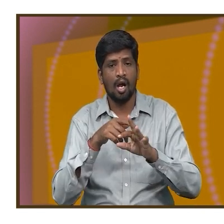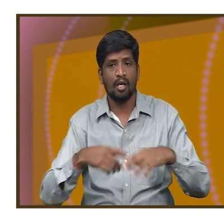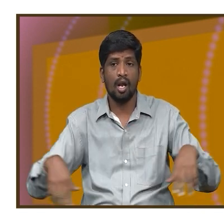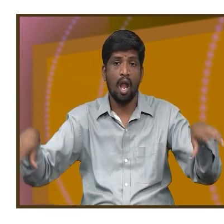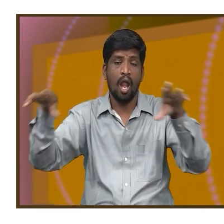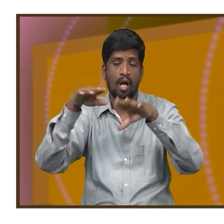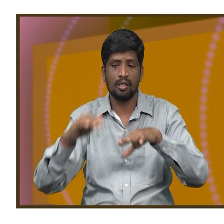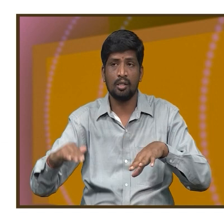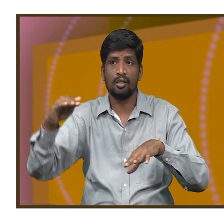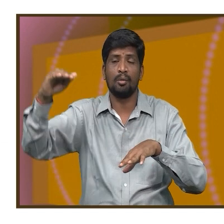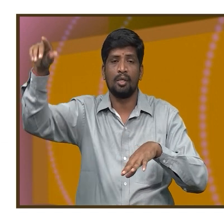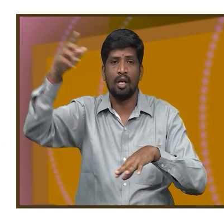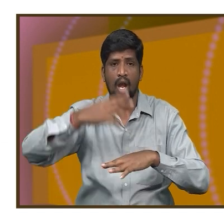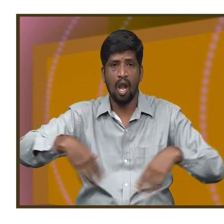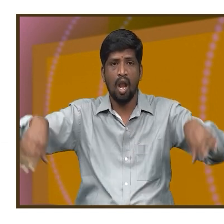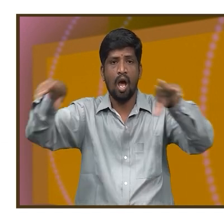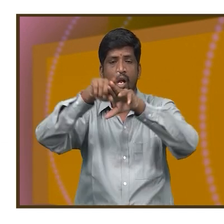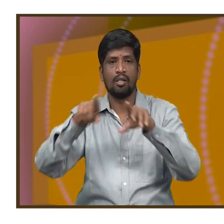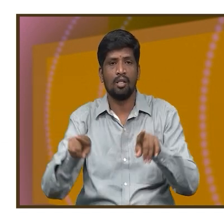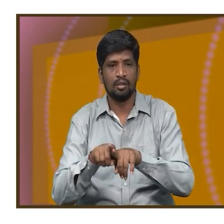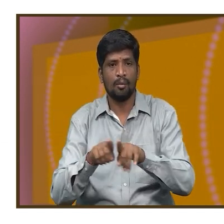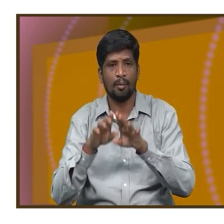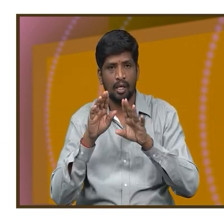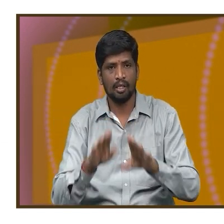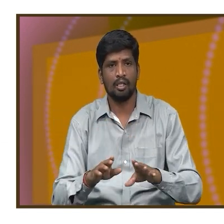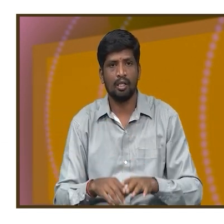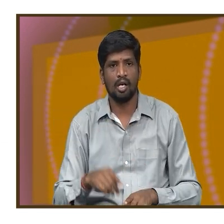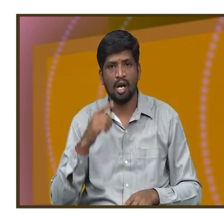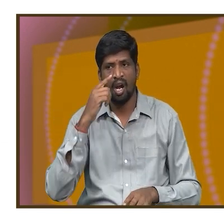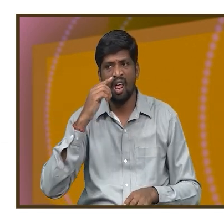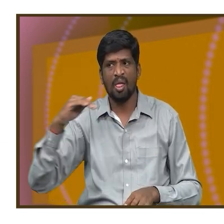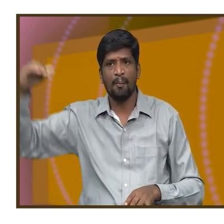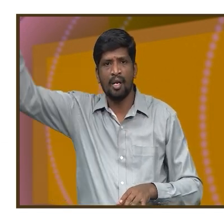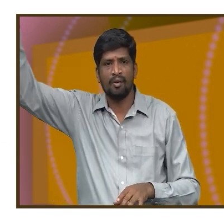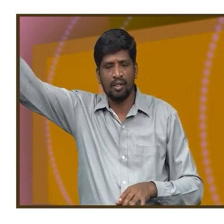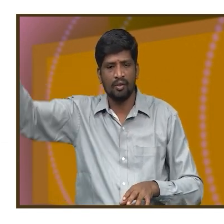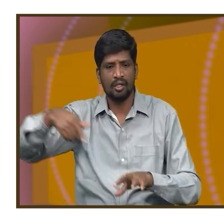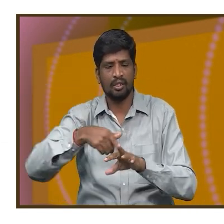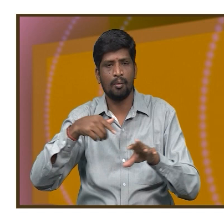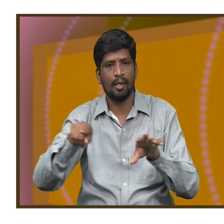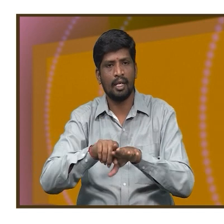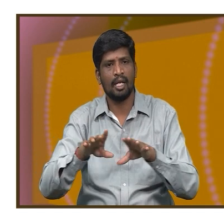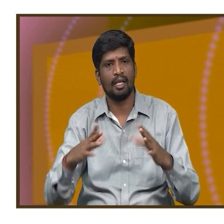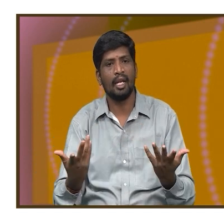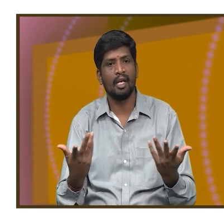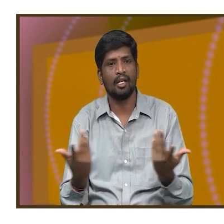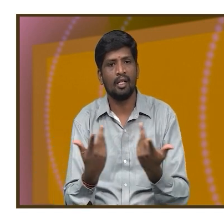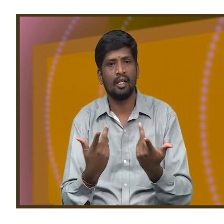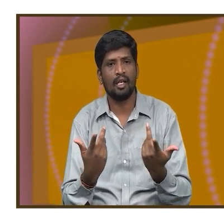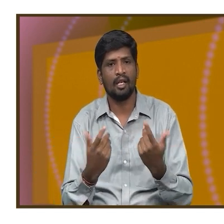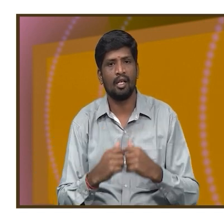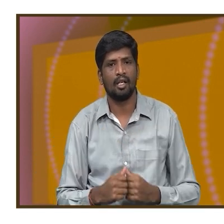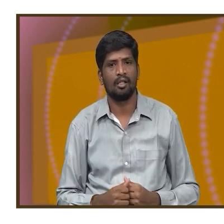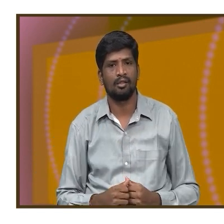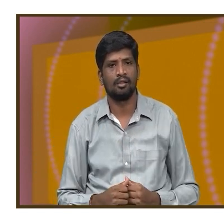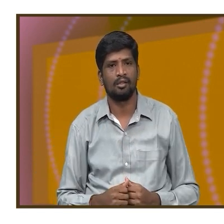பாதங்களுக்கும் பொருந்துகிறது, ஆனால் வந்த பெண்ணுக்கு மட்டும் பொருந்தாதது ஏன்? ஏன் அந்த காலனி பொருந்தவில்லை? அது ஏன்